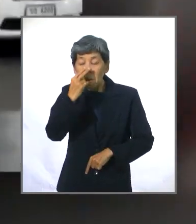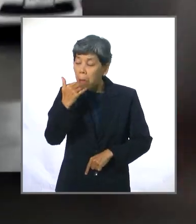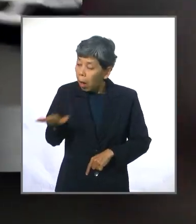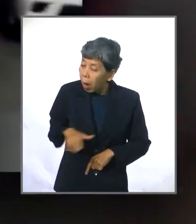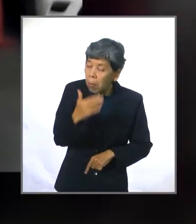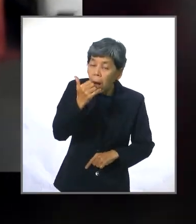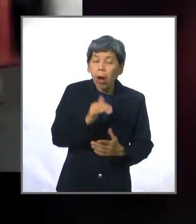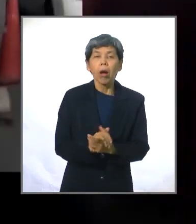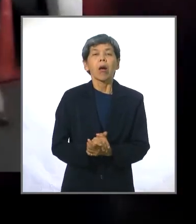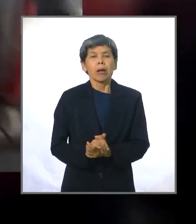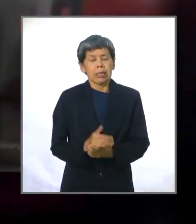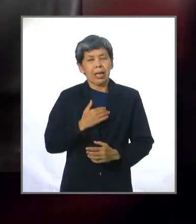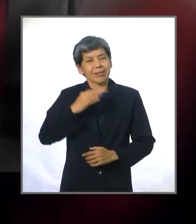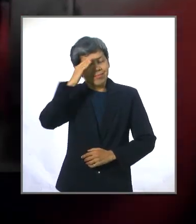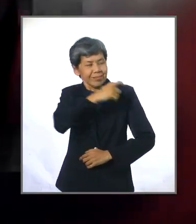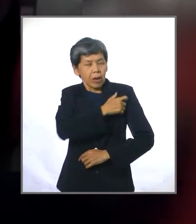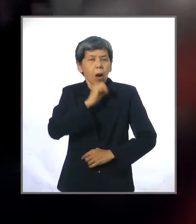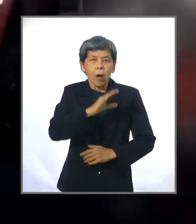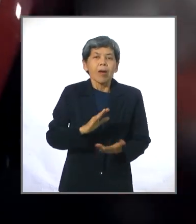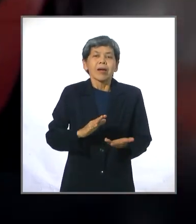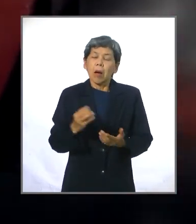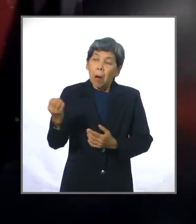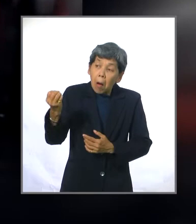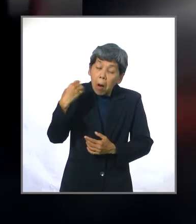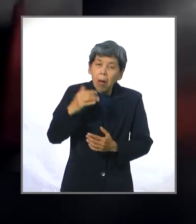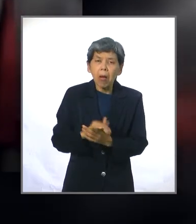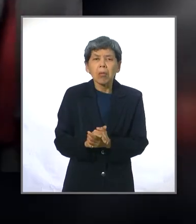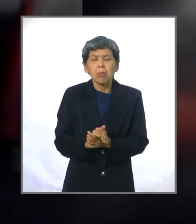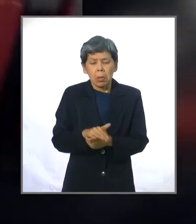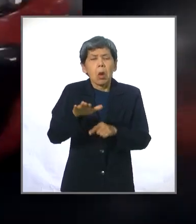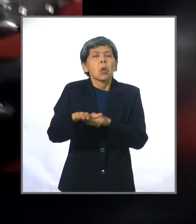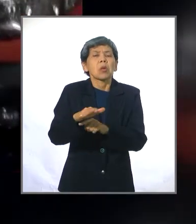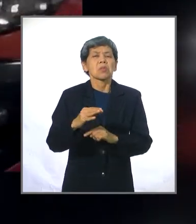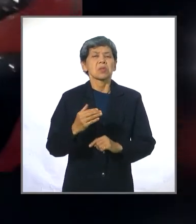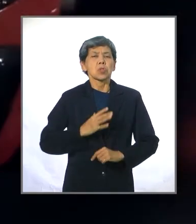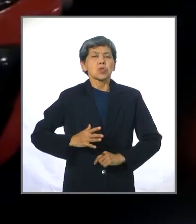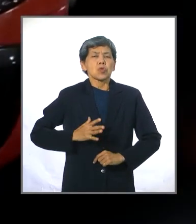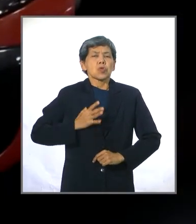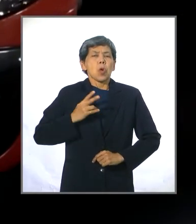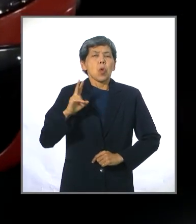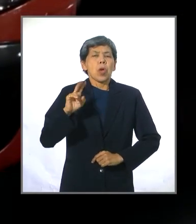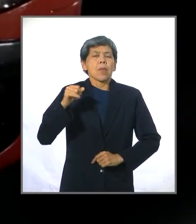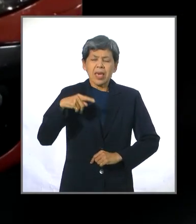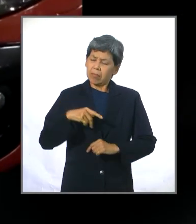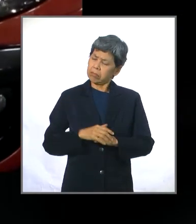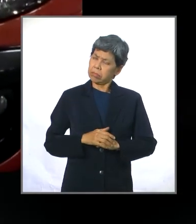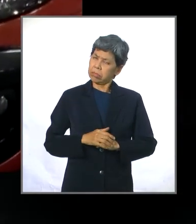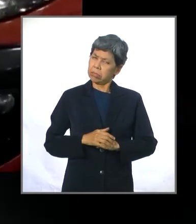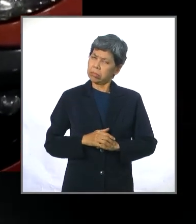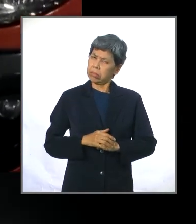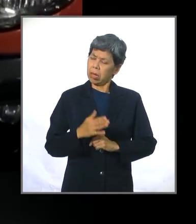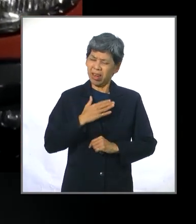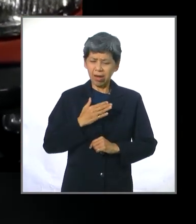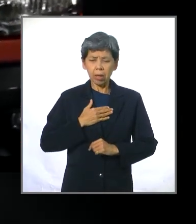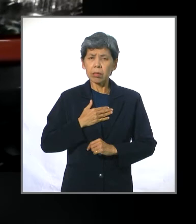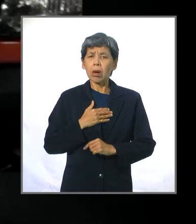และการทำงานด้านคนพิการไม่ยาวนานจึงเสนอโครงการผลิตสารคดีสั้นเรื่องเราสามารถต่อกอง